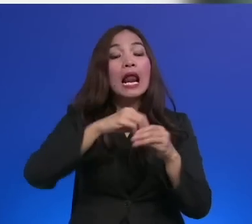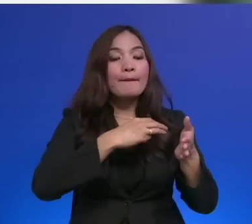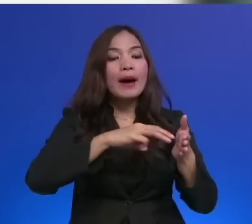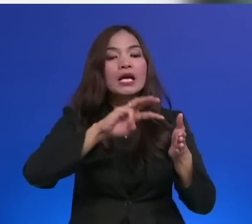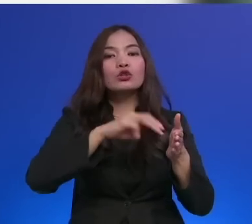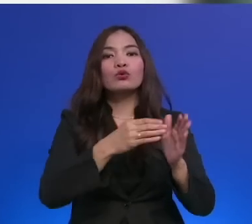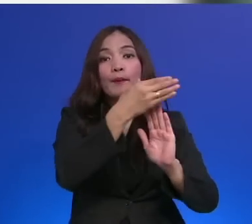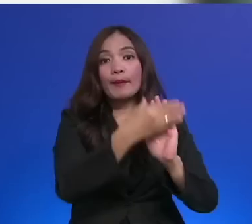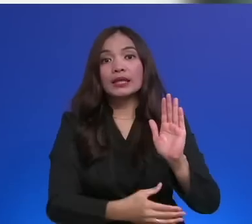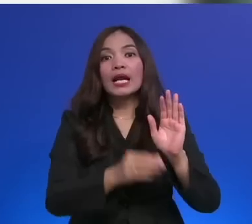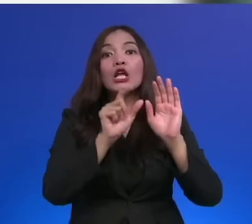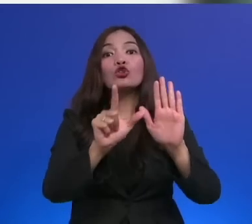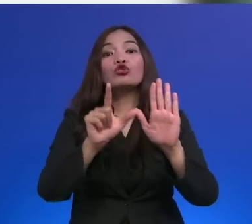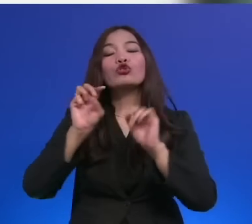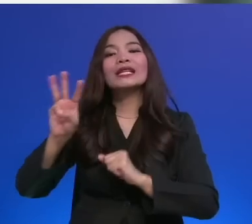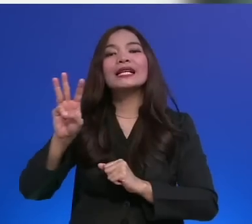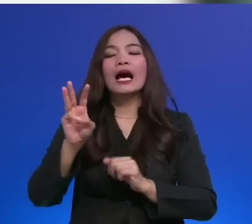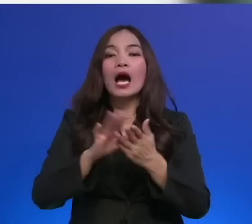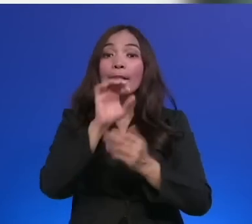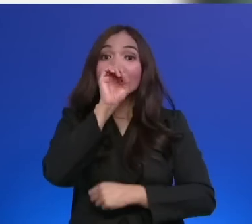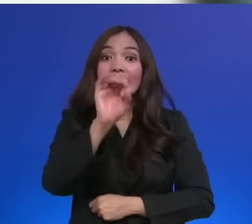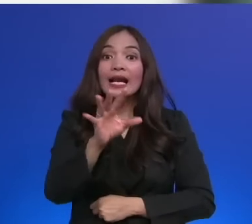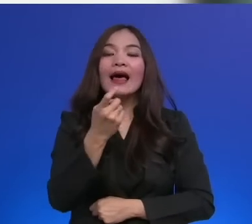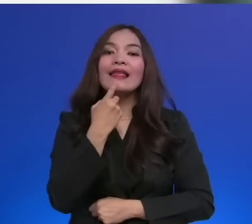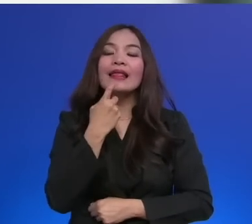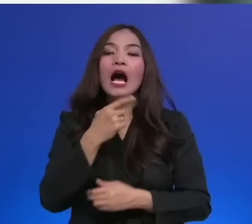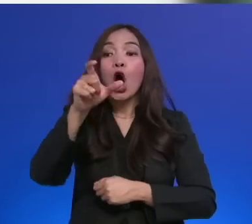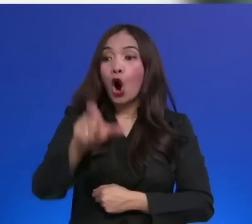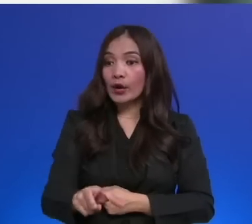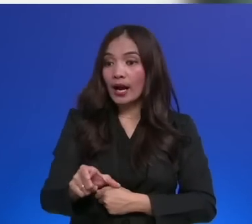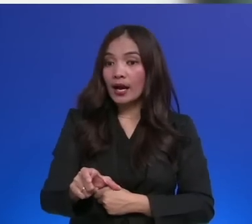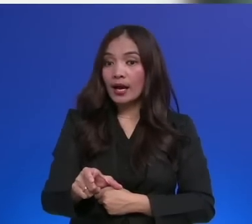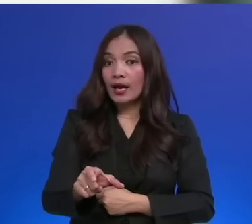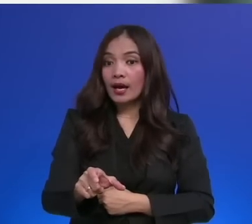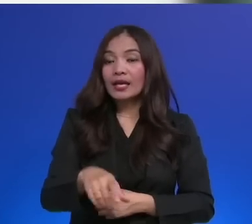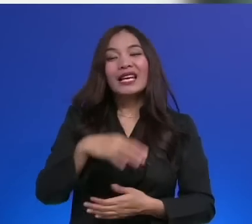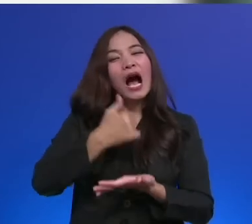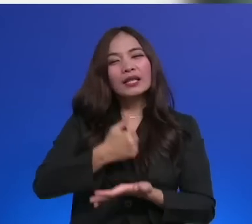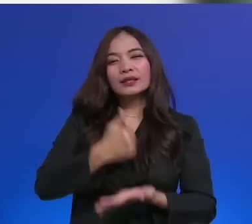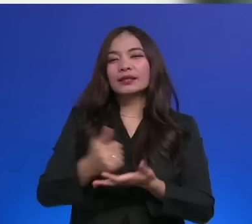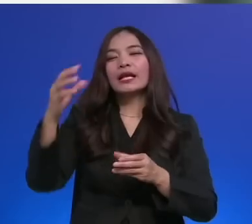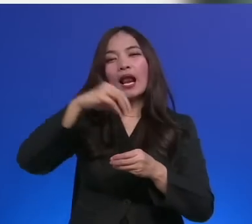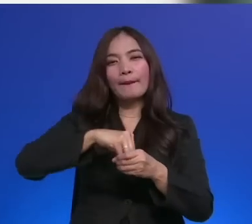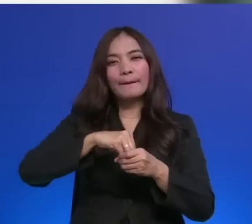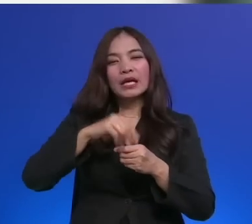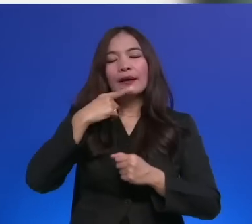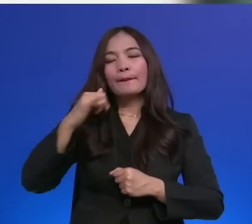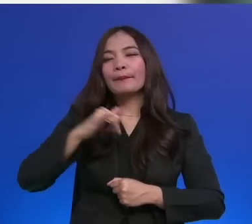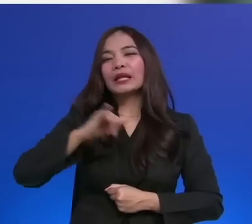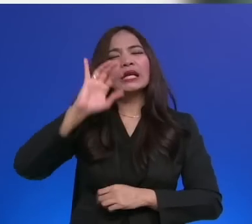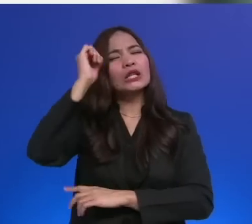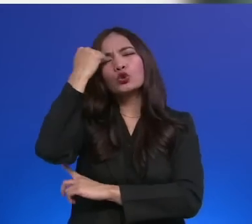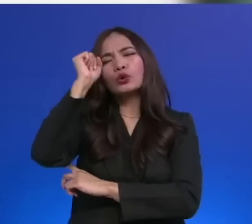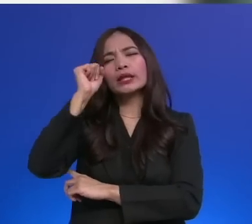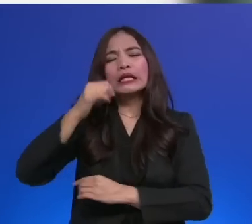Mazmur 73 ini kan bicara mengenai keadaan orang yang sedang benar-benar dalam kesesakan